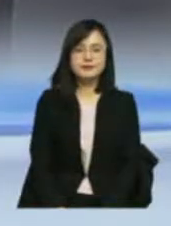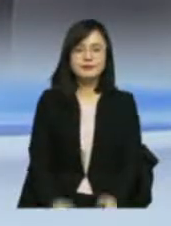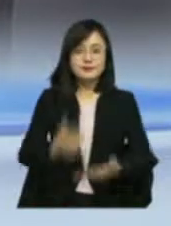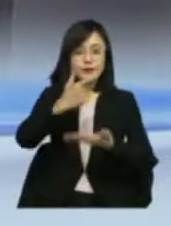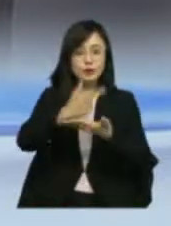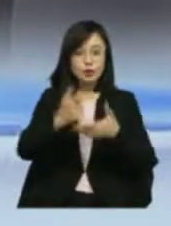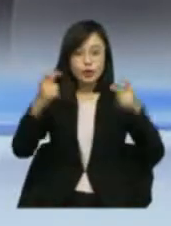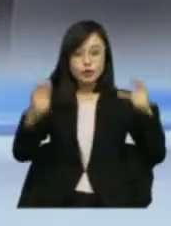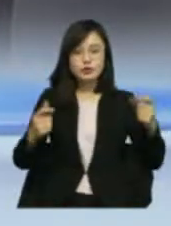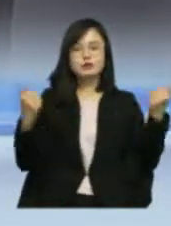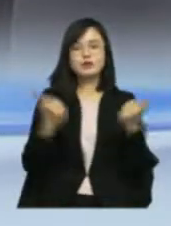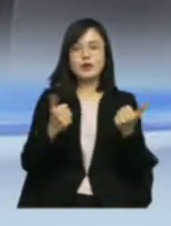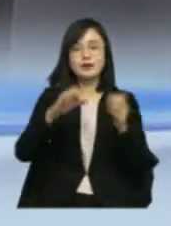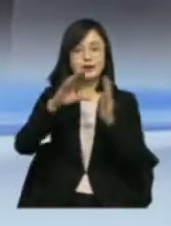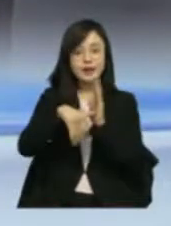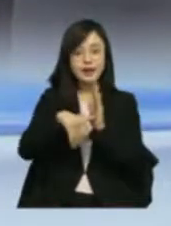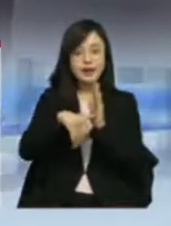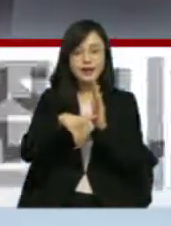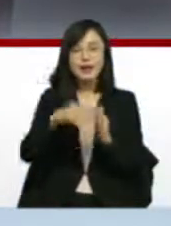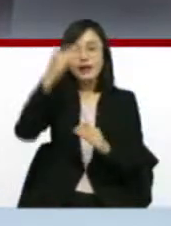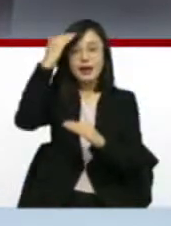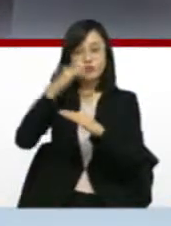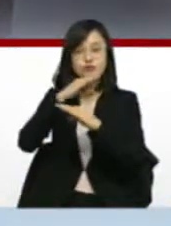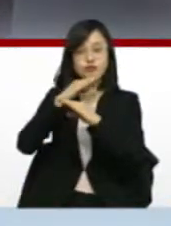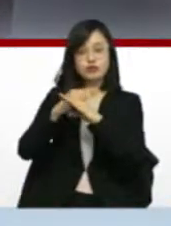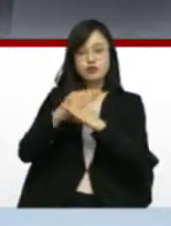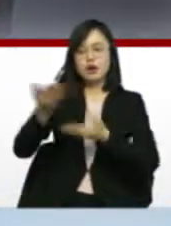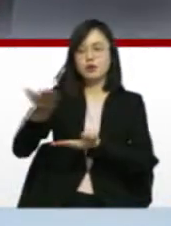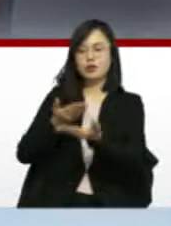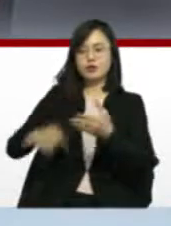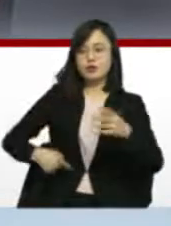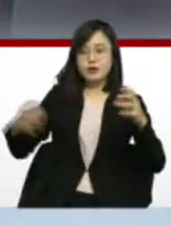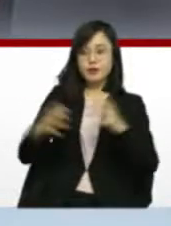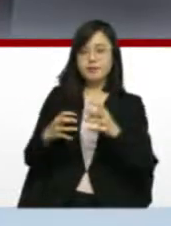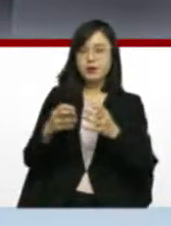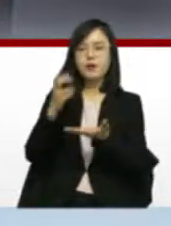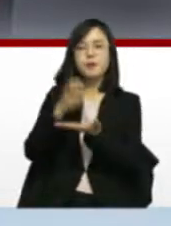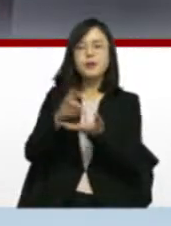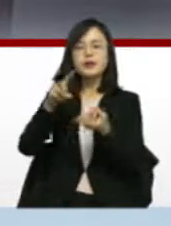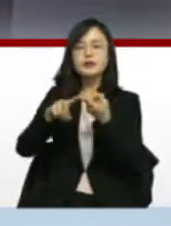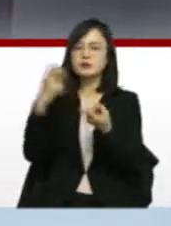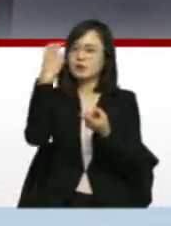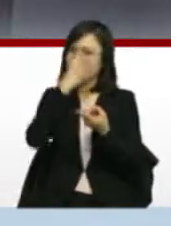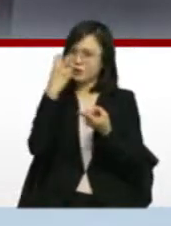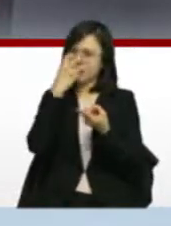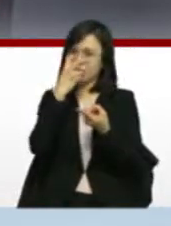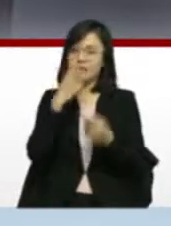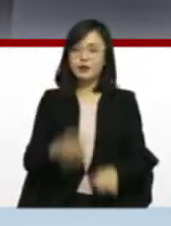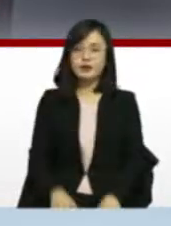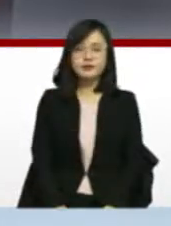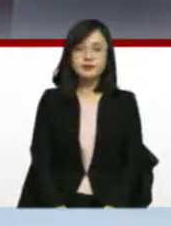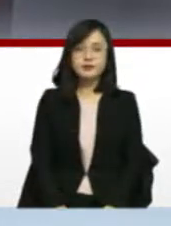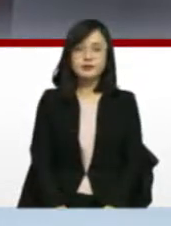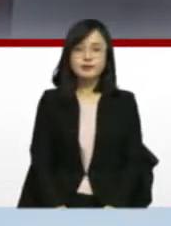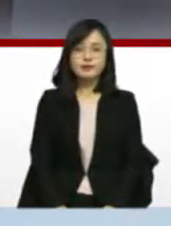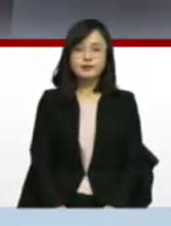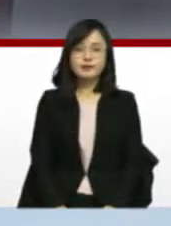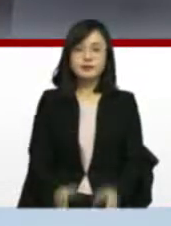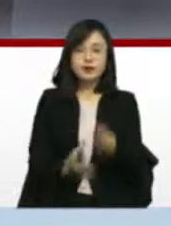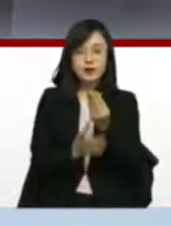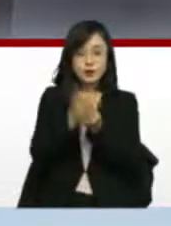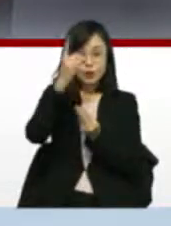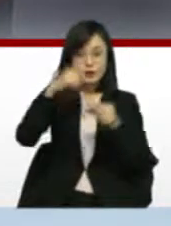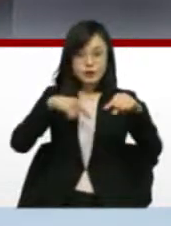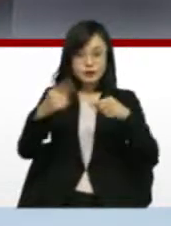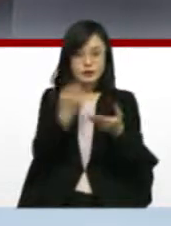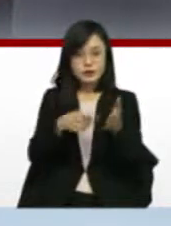노원구의회 정례회에선 남북교류협력 조례안이 도마 위에 올랐습니다. 정부의 통일정책을 지자체에서도 지원한다는